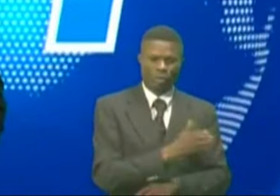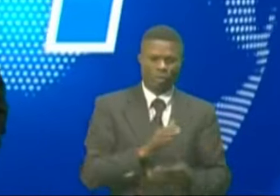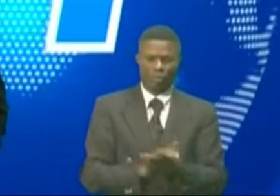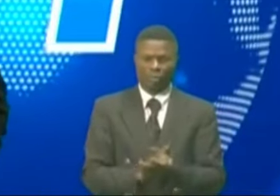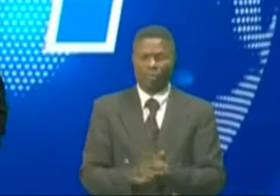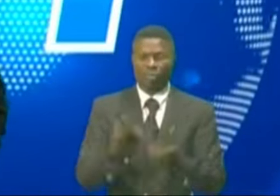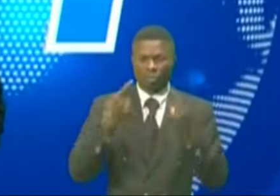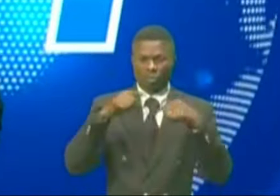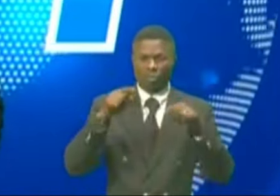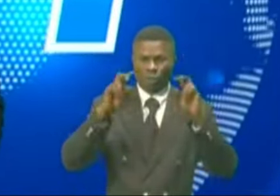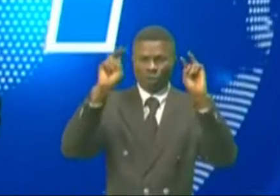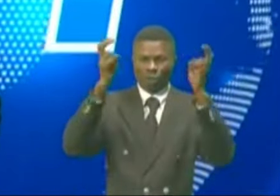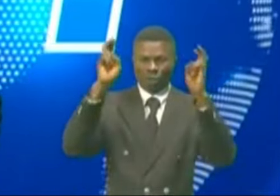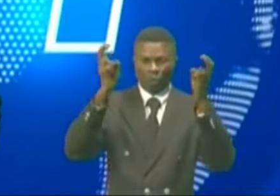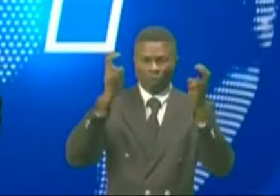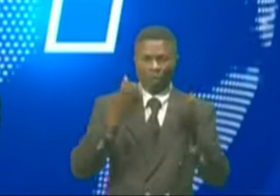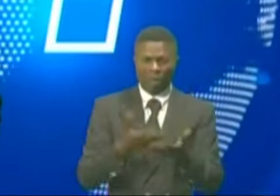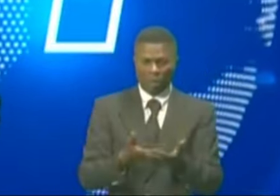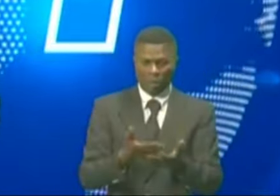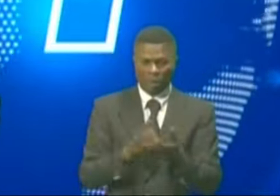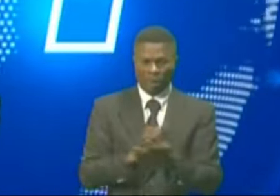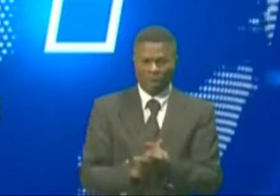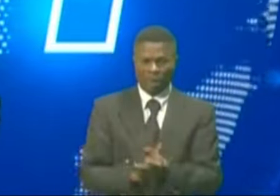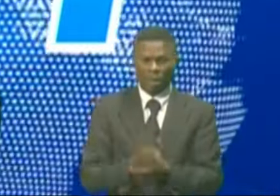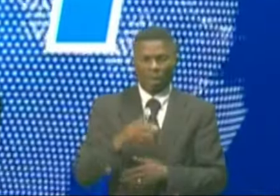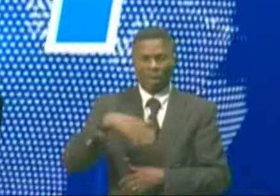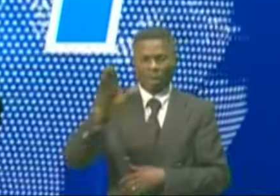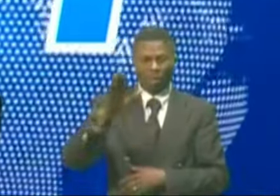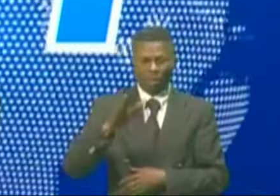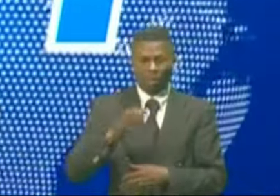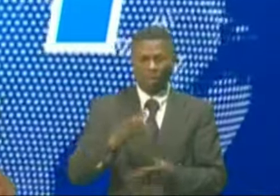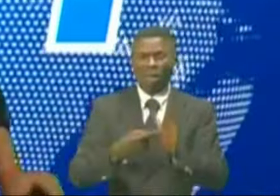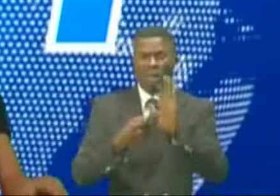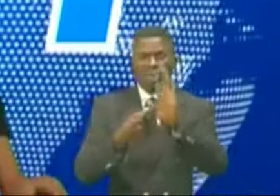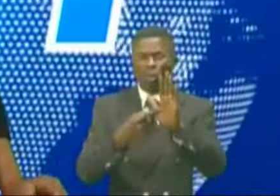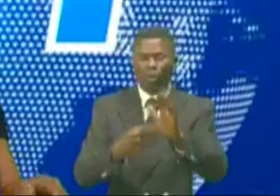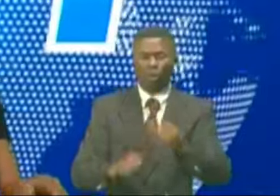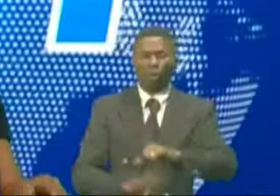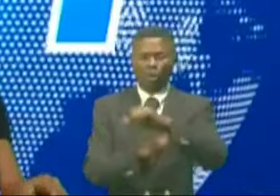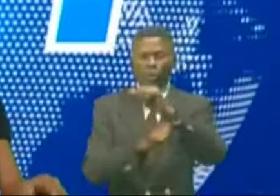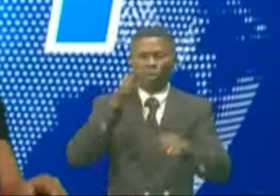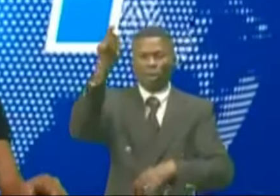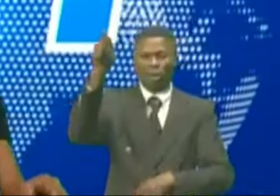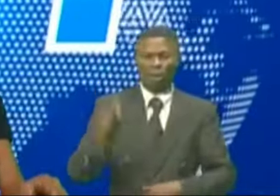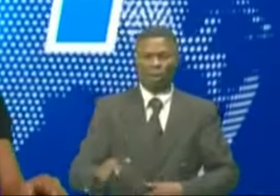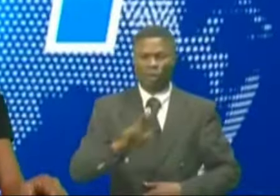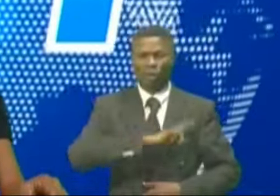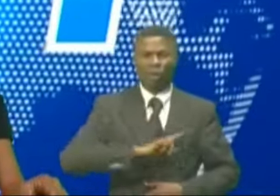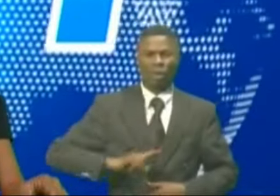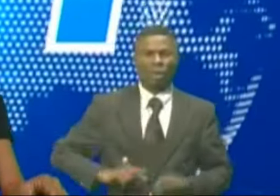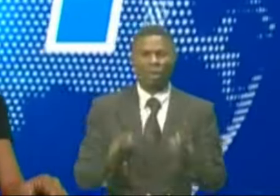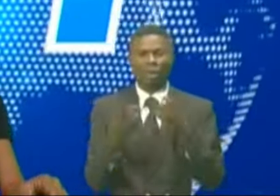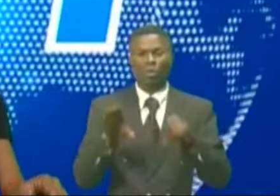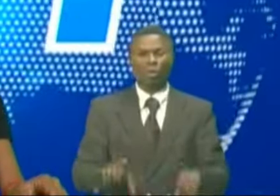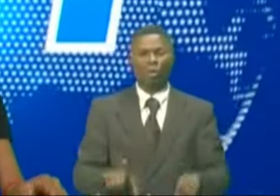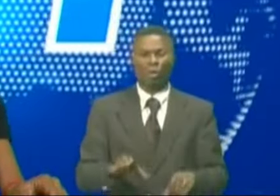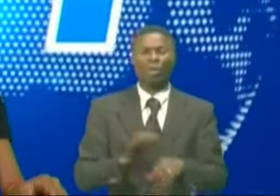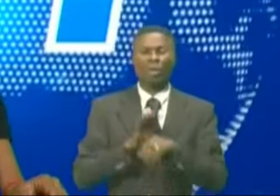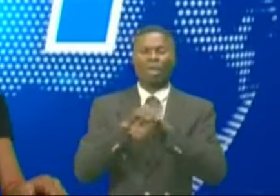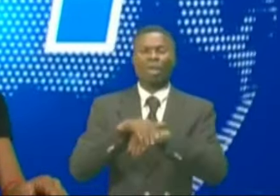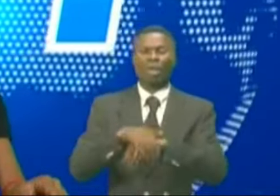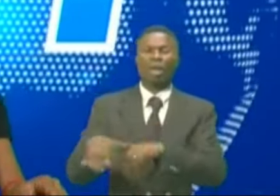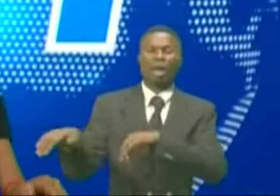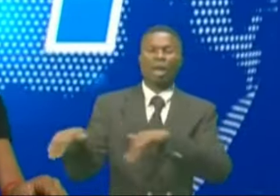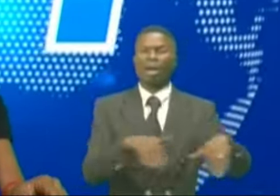Comme annoncé à l'ouverture de ces journaux, ils sont allés exprimer leur soutien aux forces armées de la République démocratique du Congo engagées au